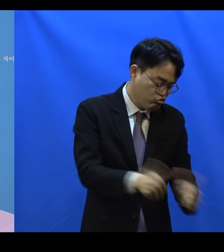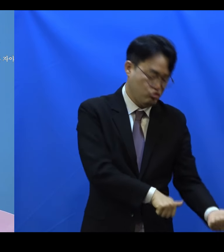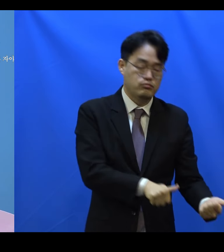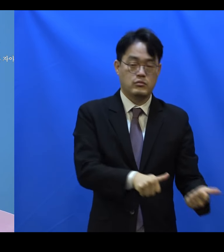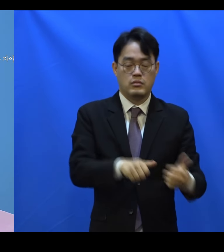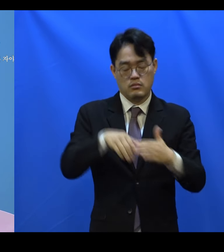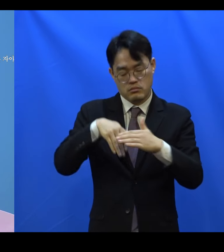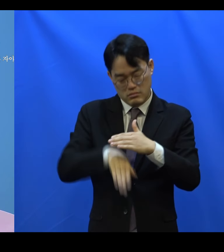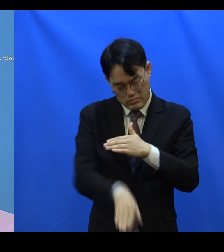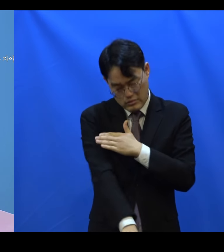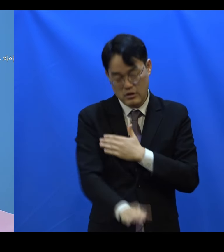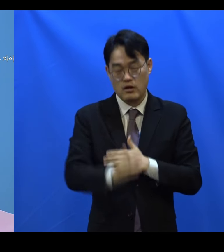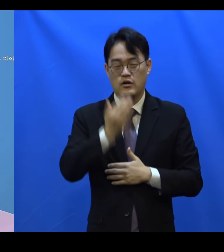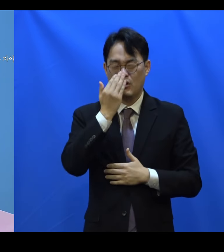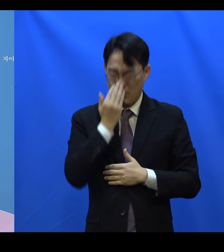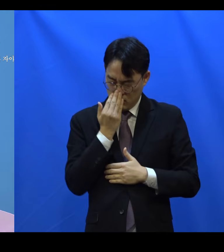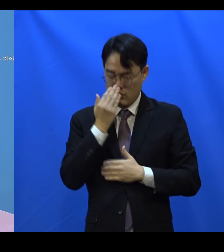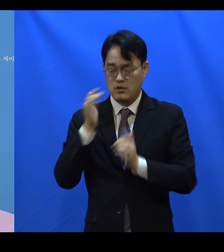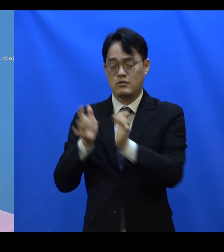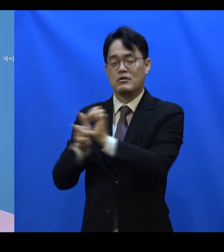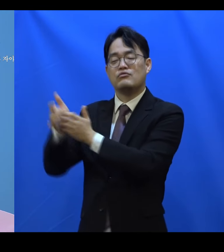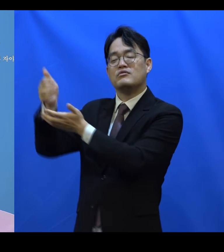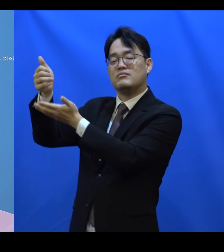누구나 닿을 수 있는 곳에 계시는 분이에요.